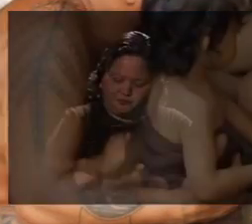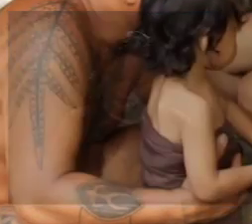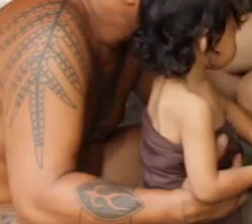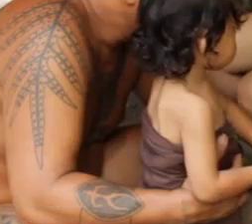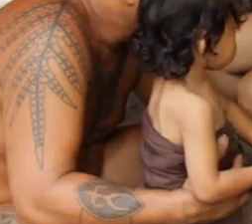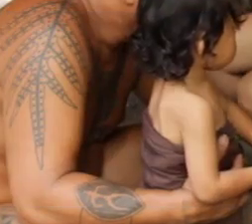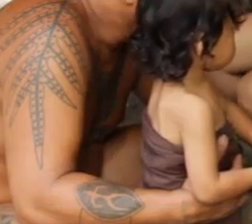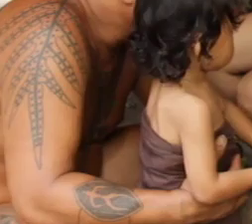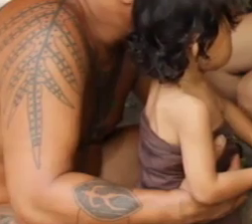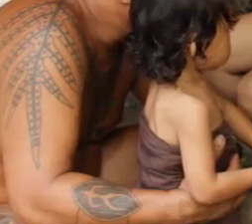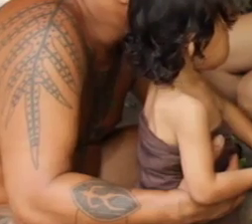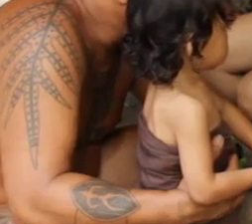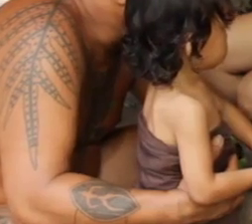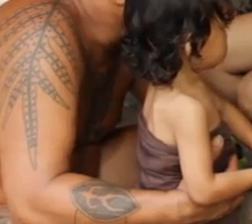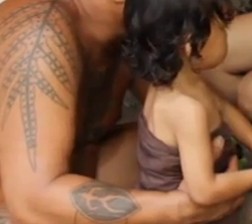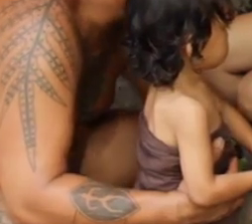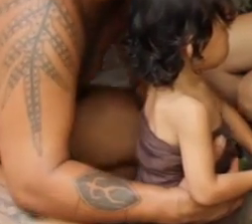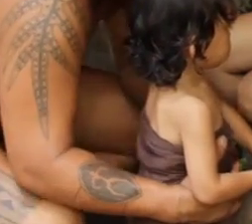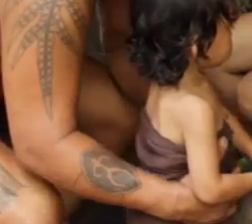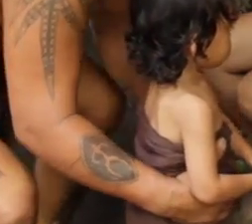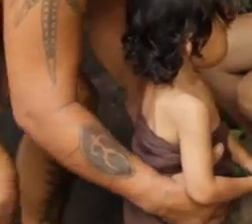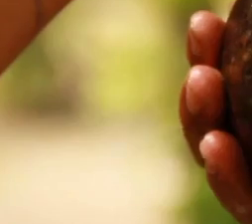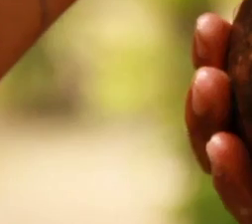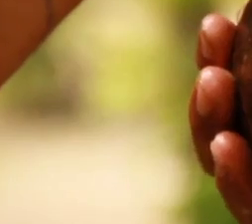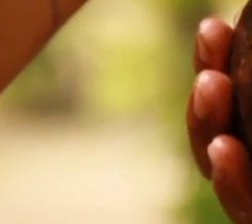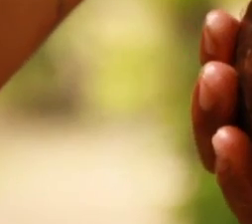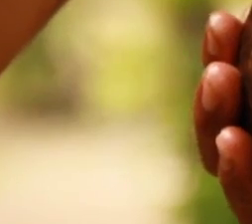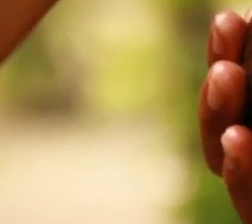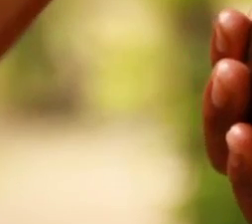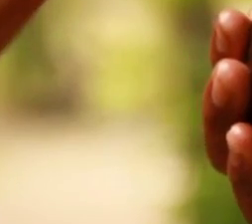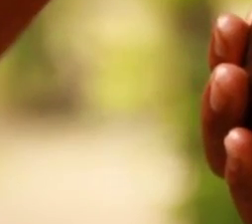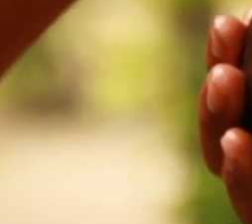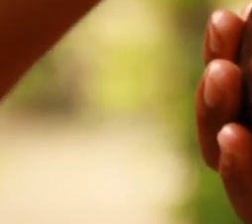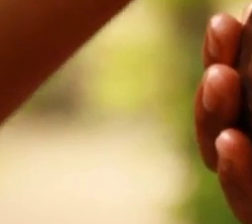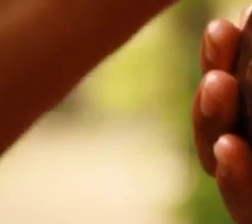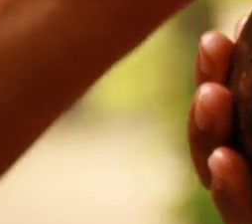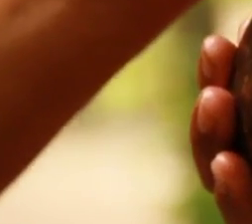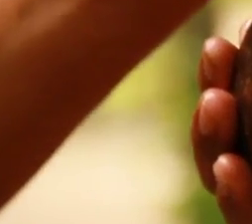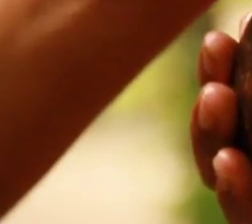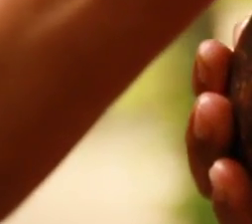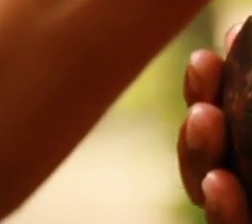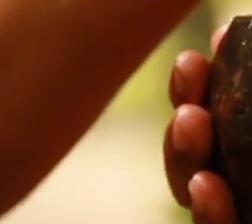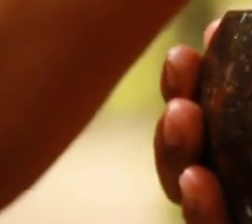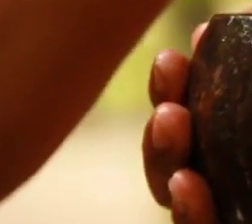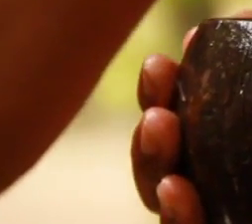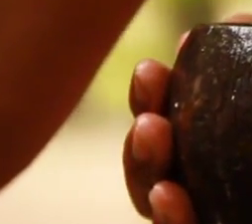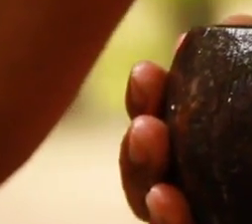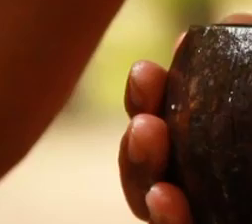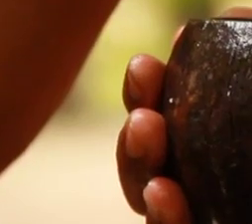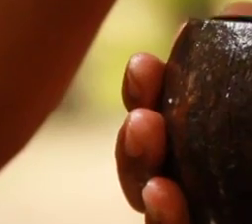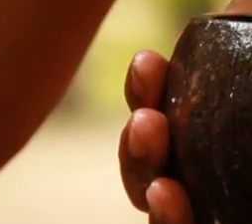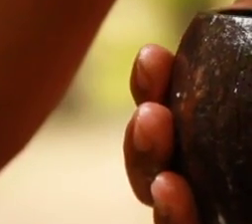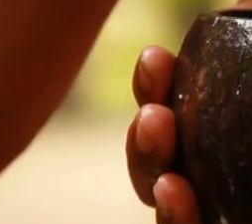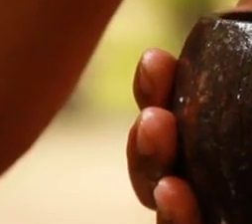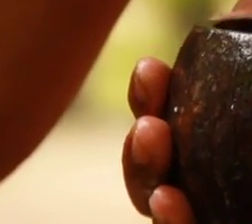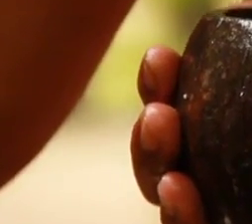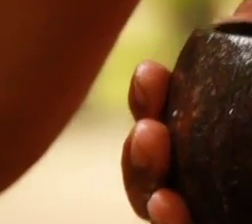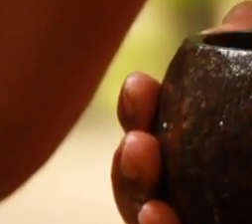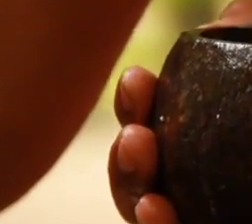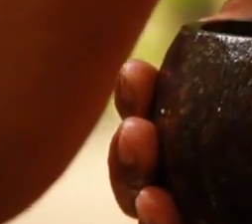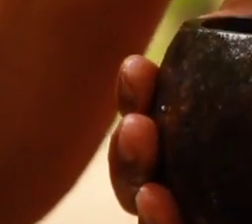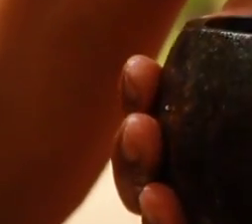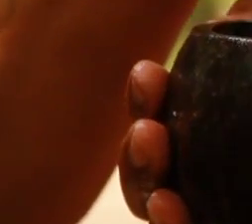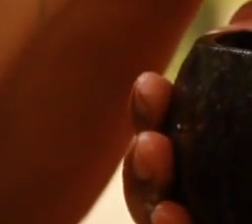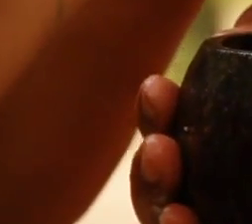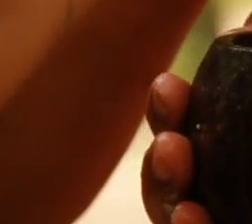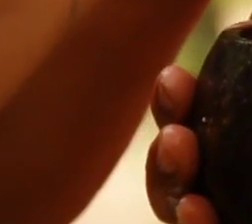Zangin monhazad malomok I hagon siha, makula giiginot za mafugo I hanomnya